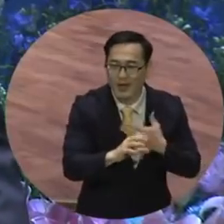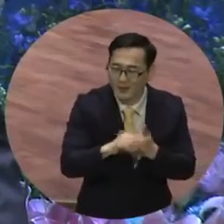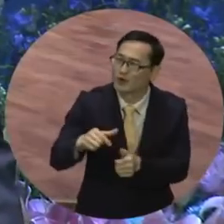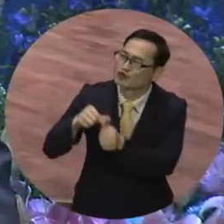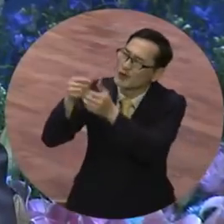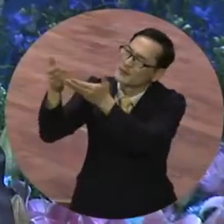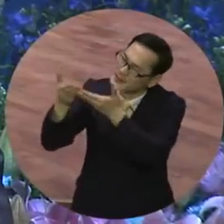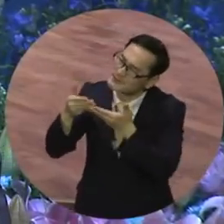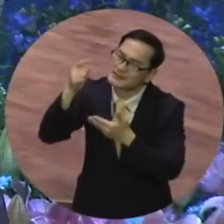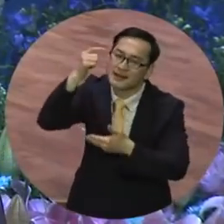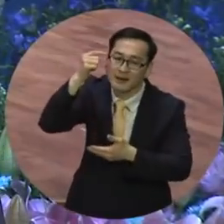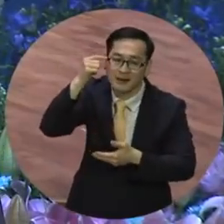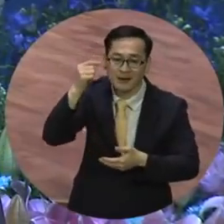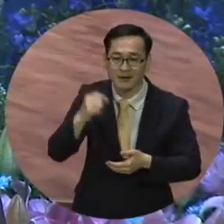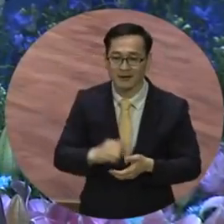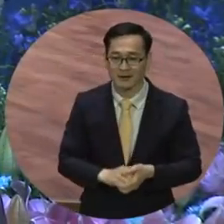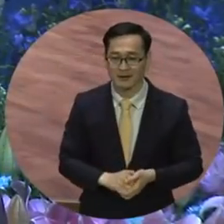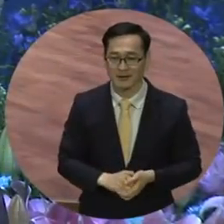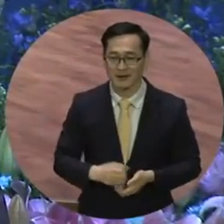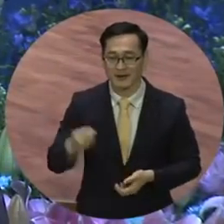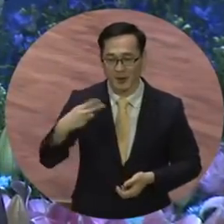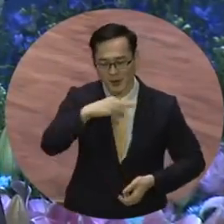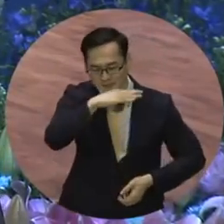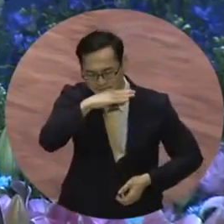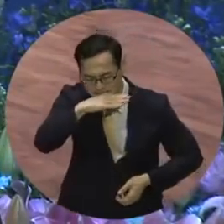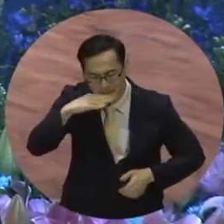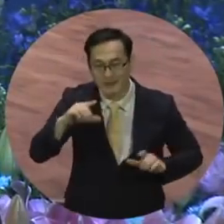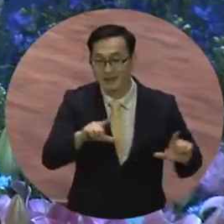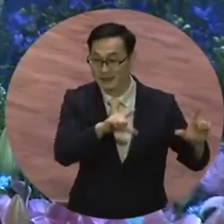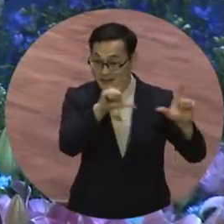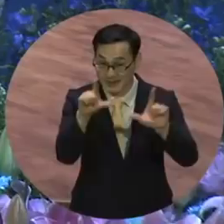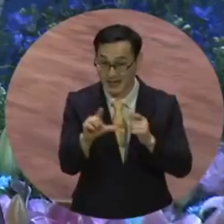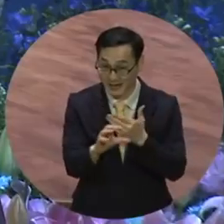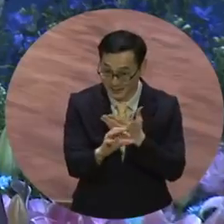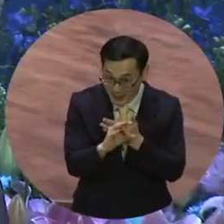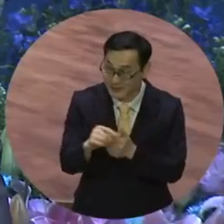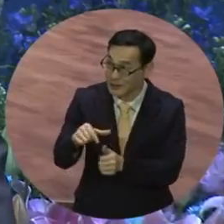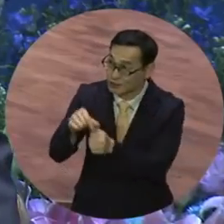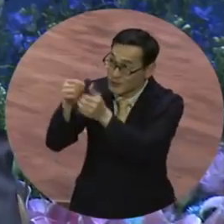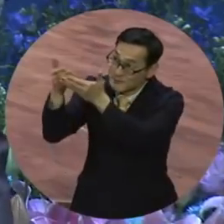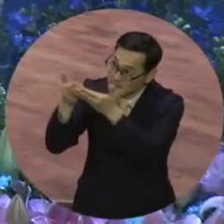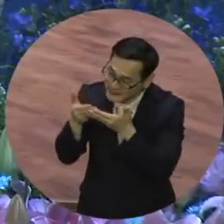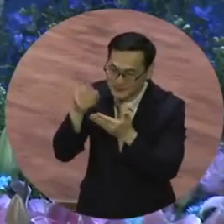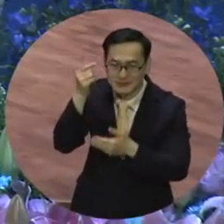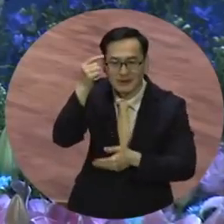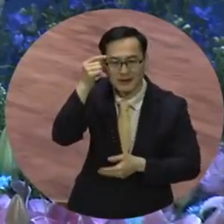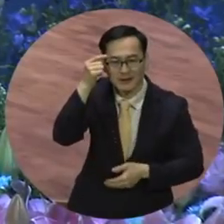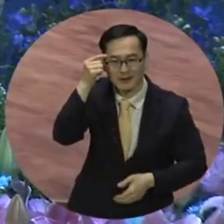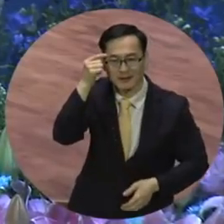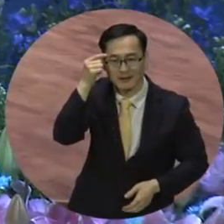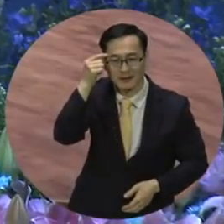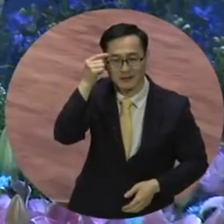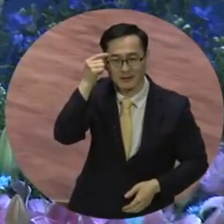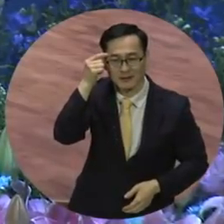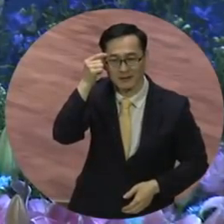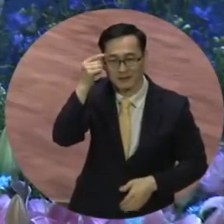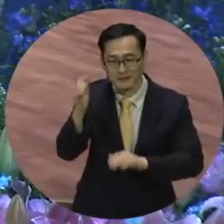또 도덕적인 삶에 초점을 맞춥니다. 도덕적인 삶을 잘 살아야 구원받는다고. 그런데